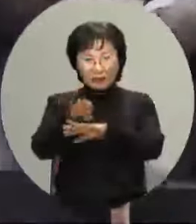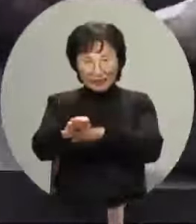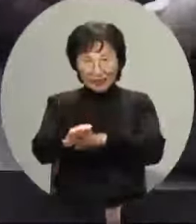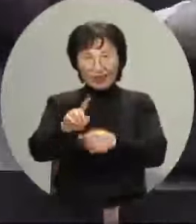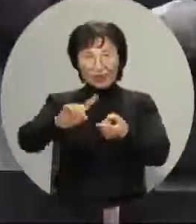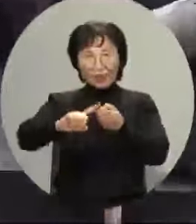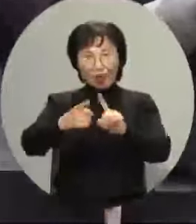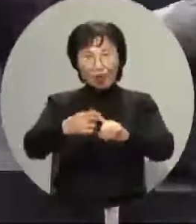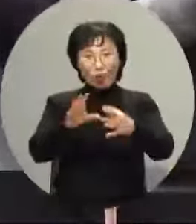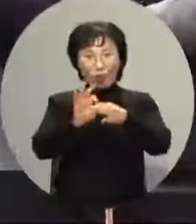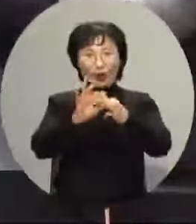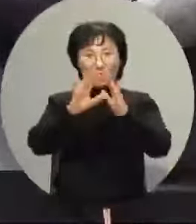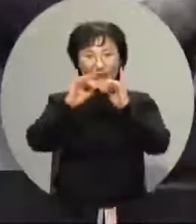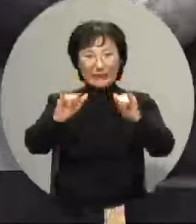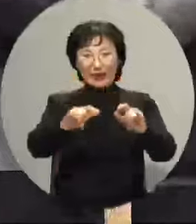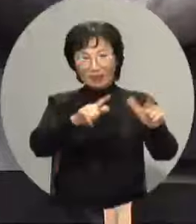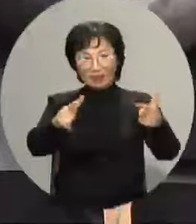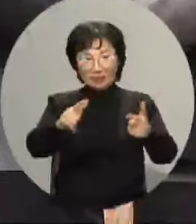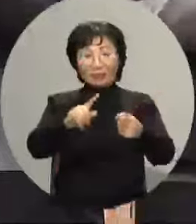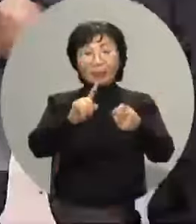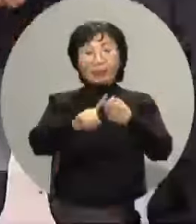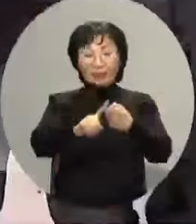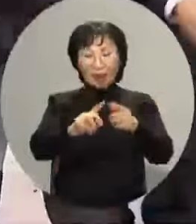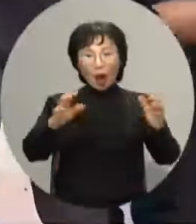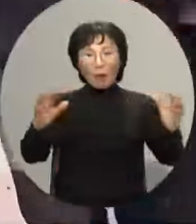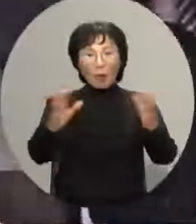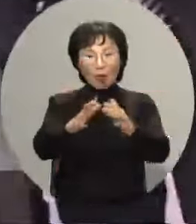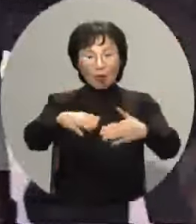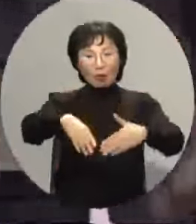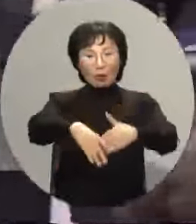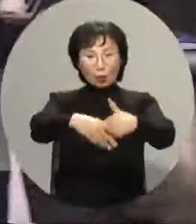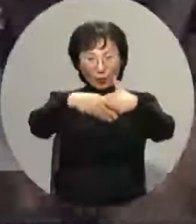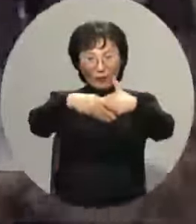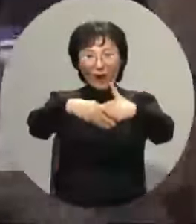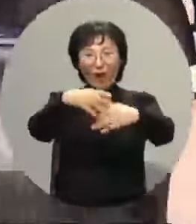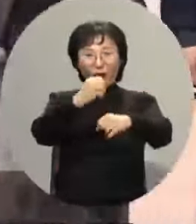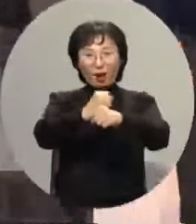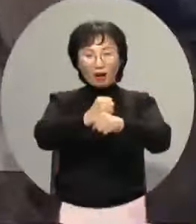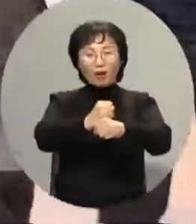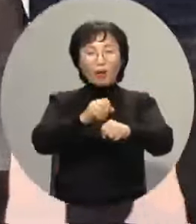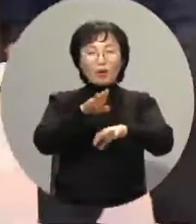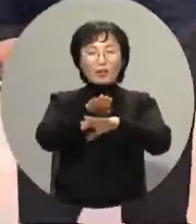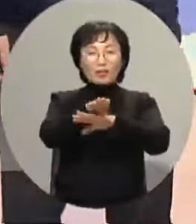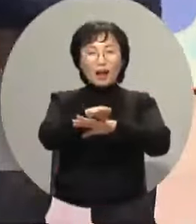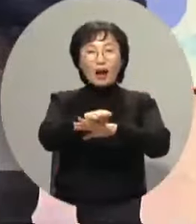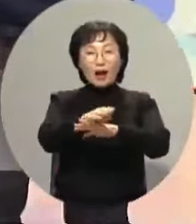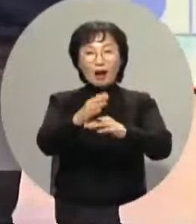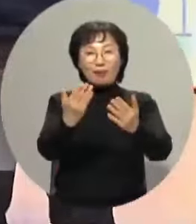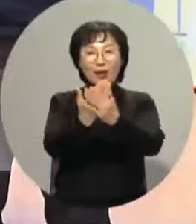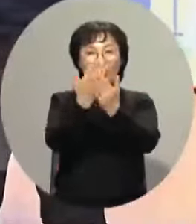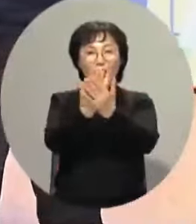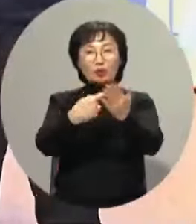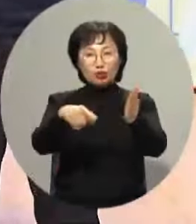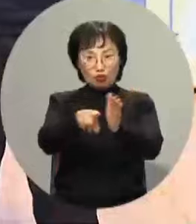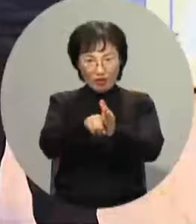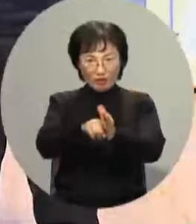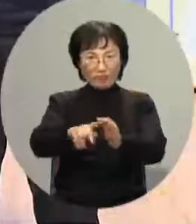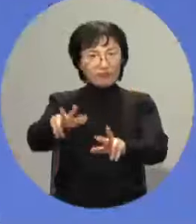양대 노조 관계자 등 노사정 대표가 손을 맞잡고 상용차 산업 활성화에 나서기로 한